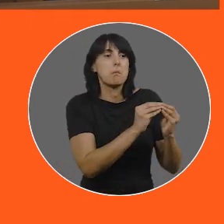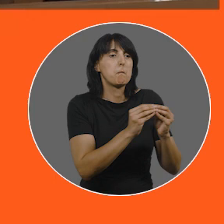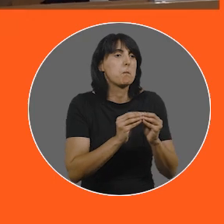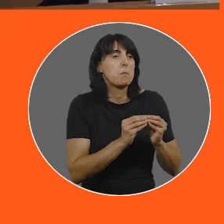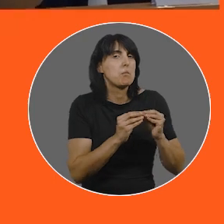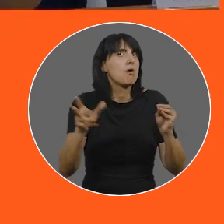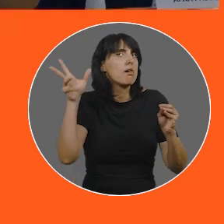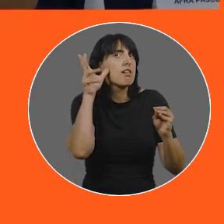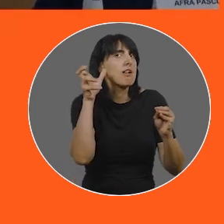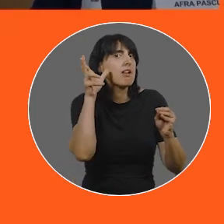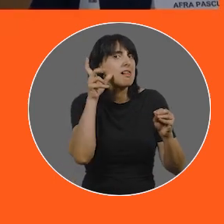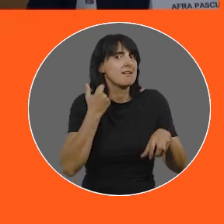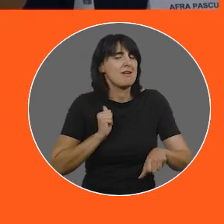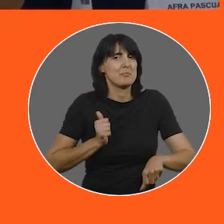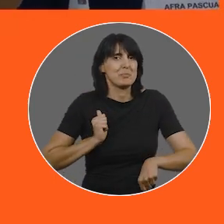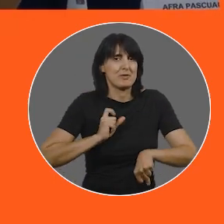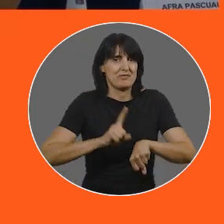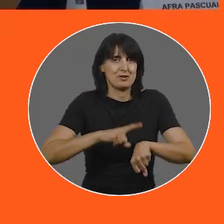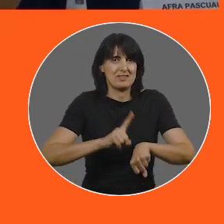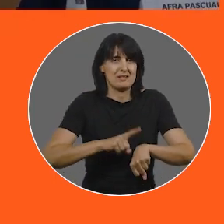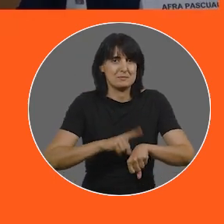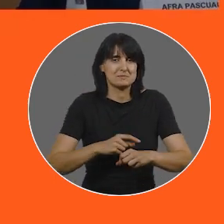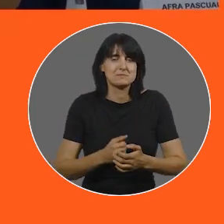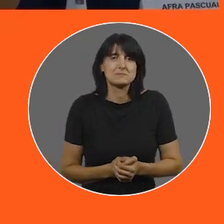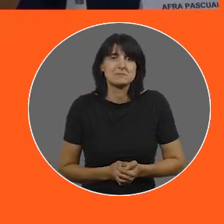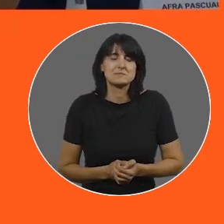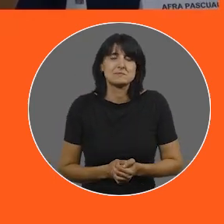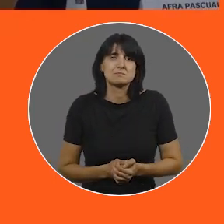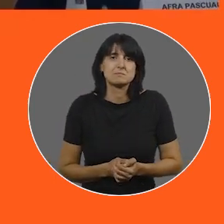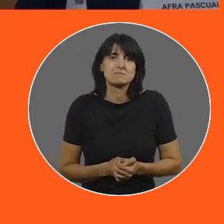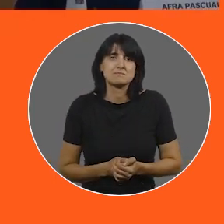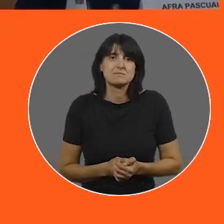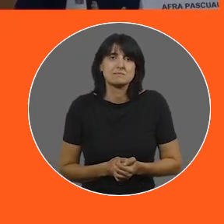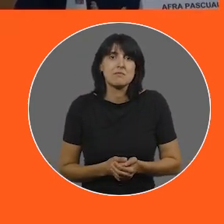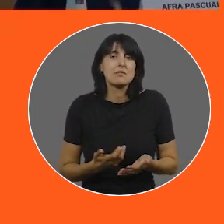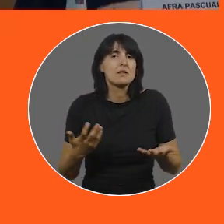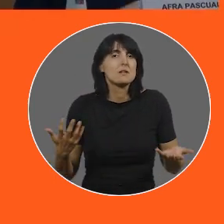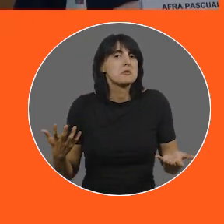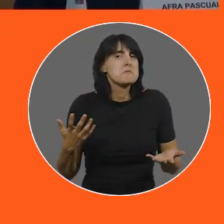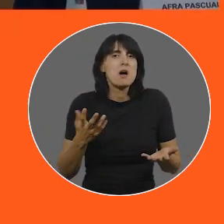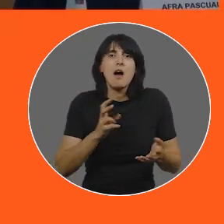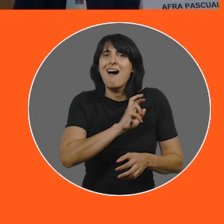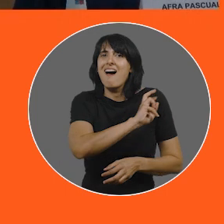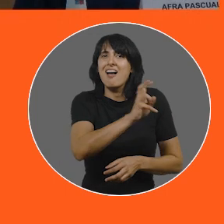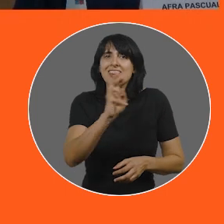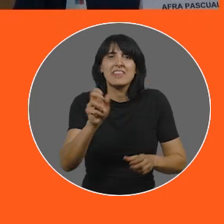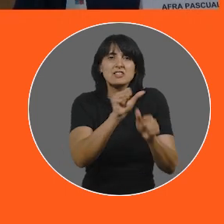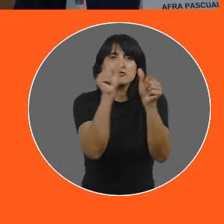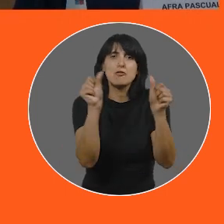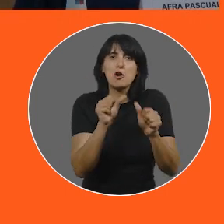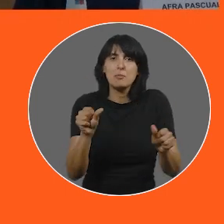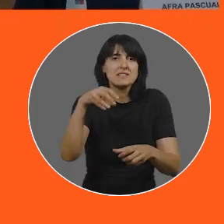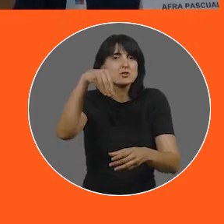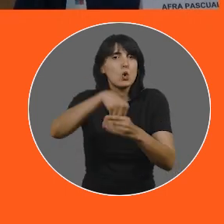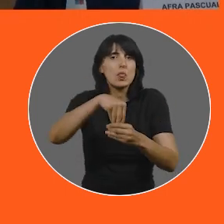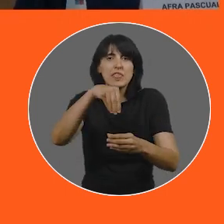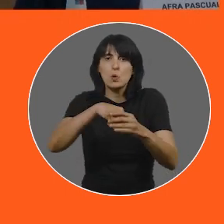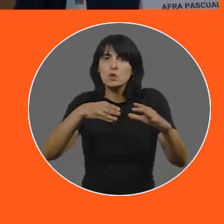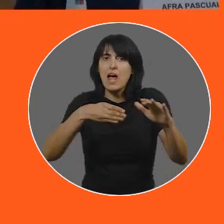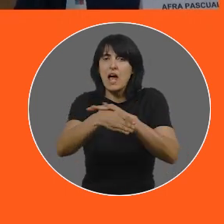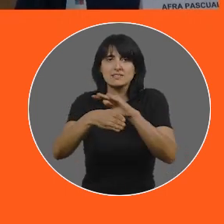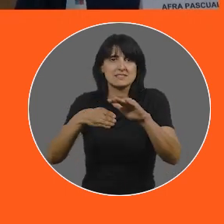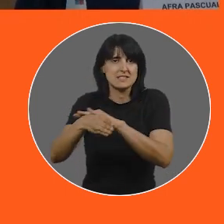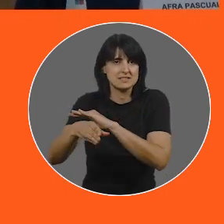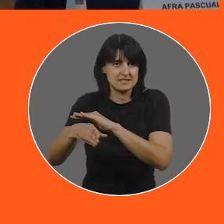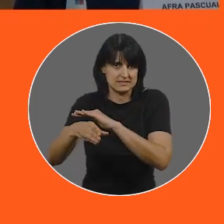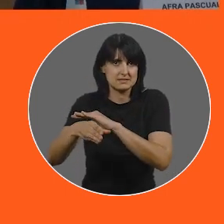coses i d'aquesta manera aprofito més el meu temps. Tot això són diferents alternatives que tinc per accedir al contingut i